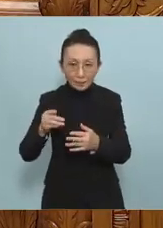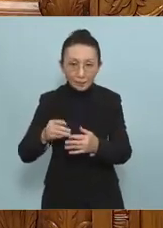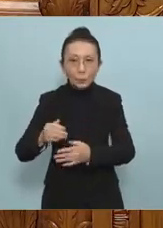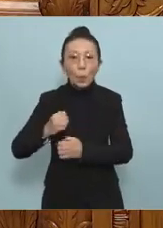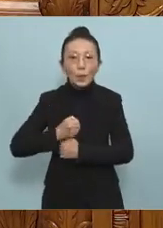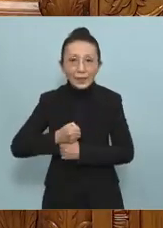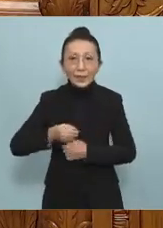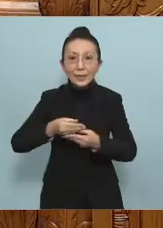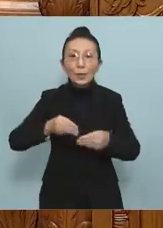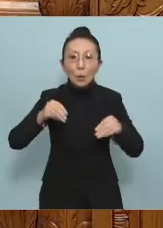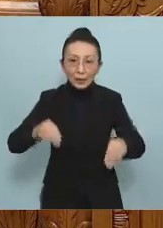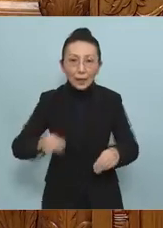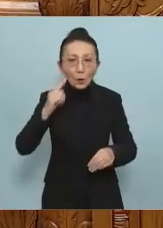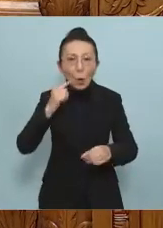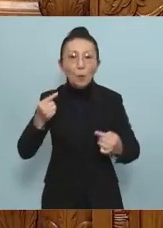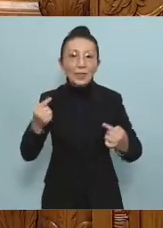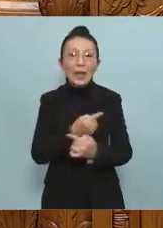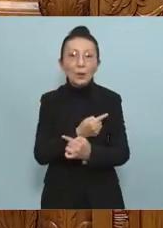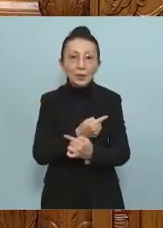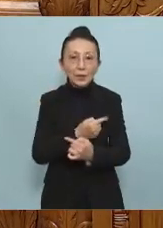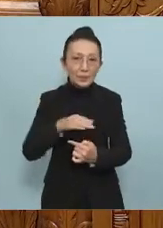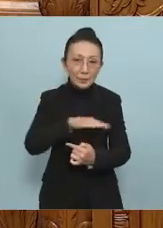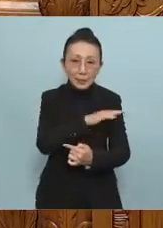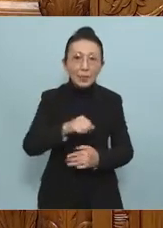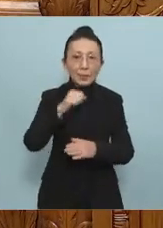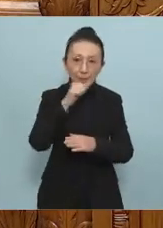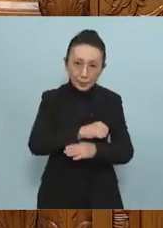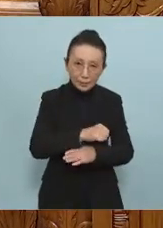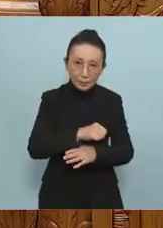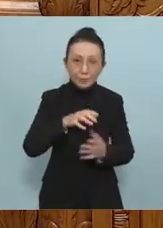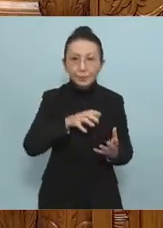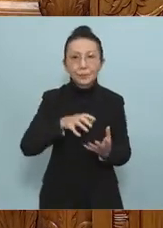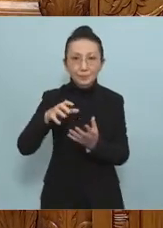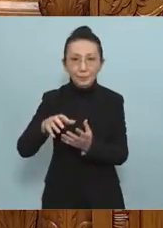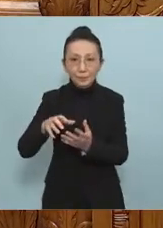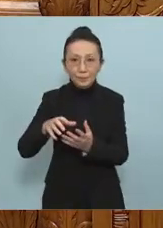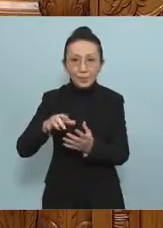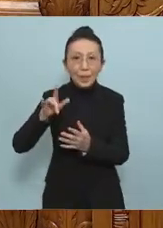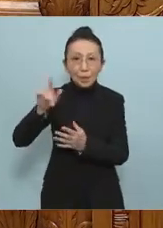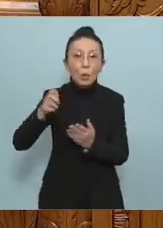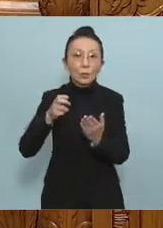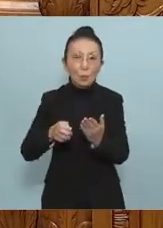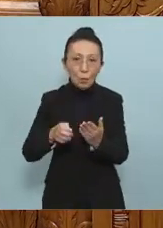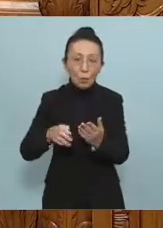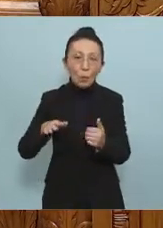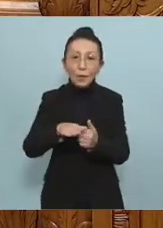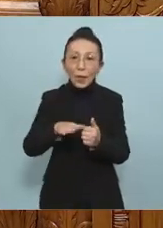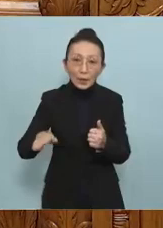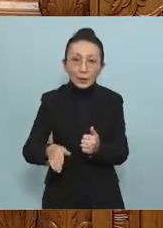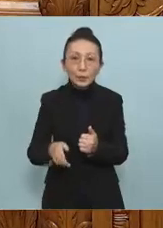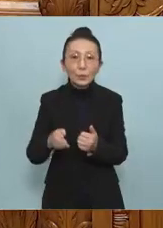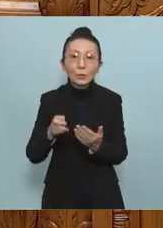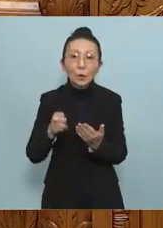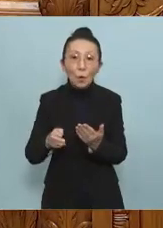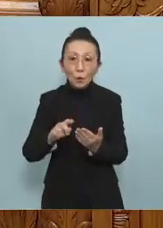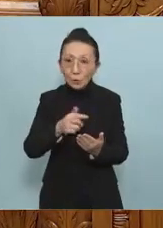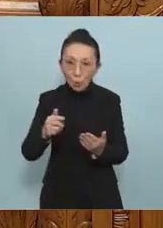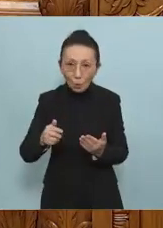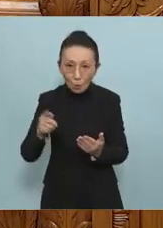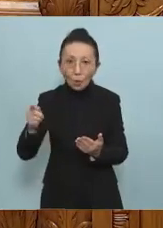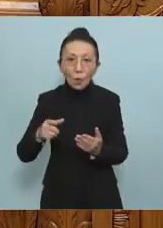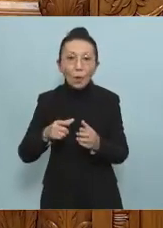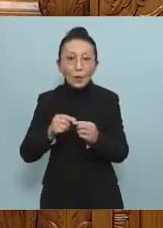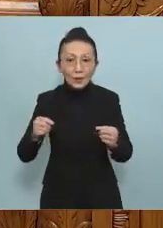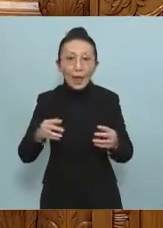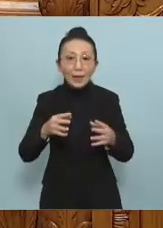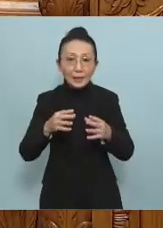める提言を全会一致で採決し、航空法や環境法令を在日米軍に適用